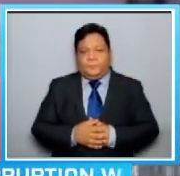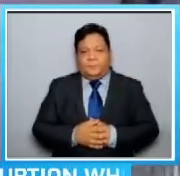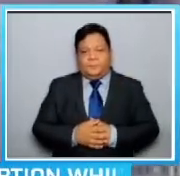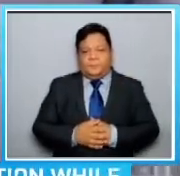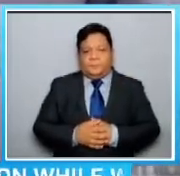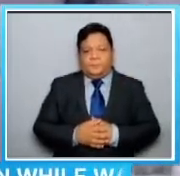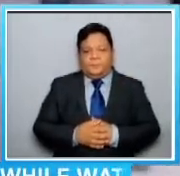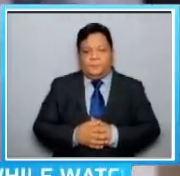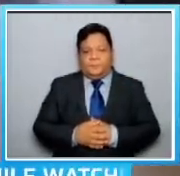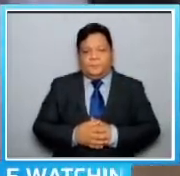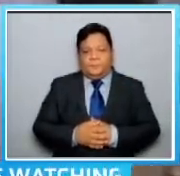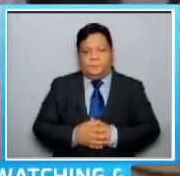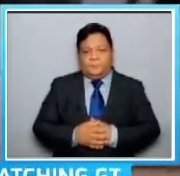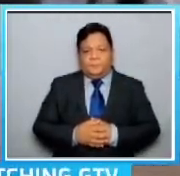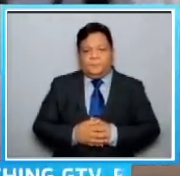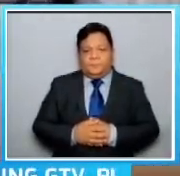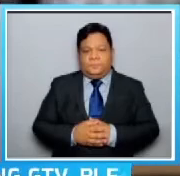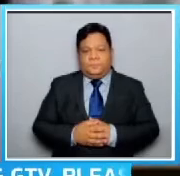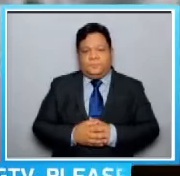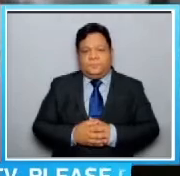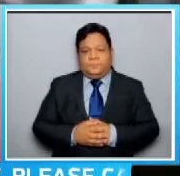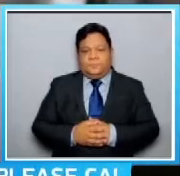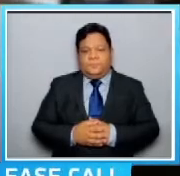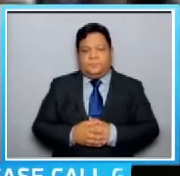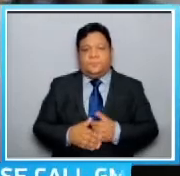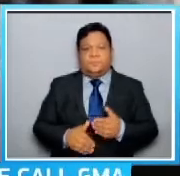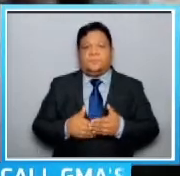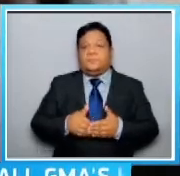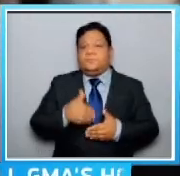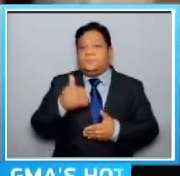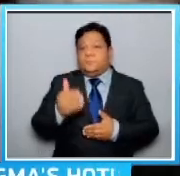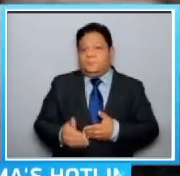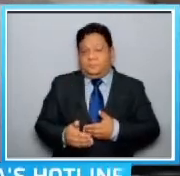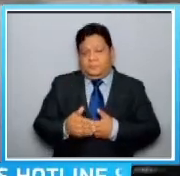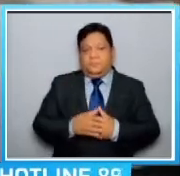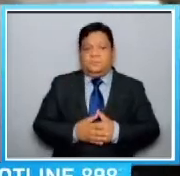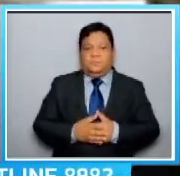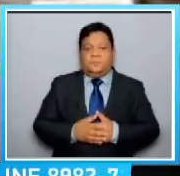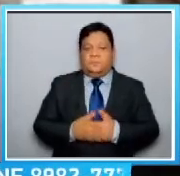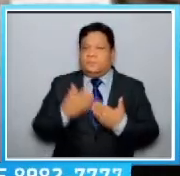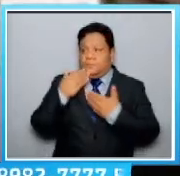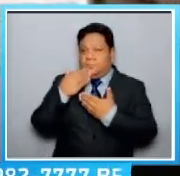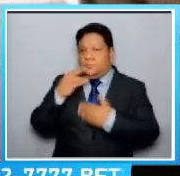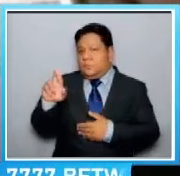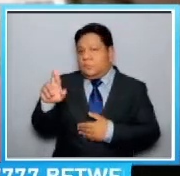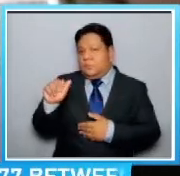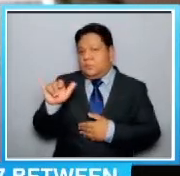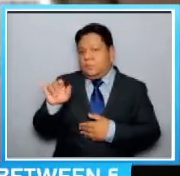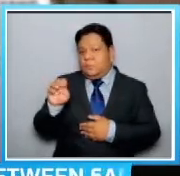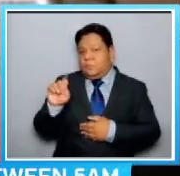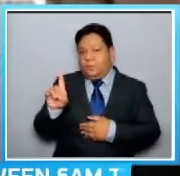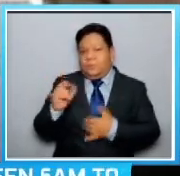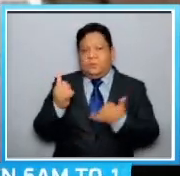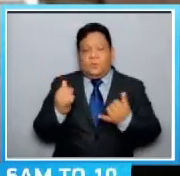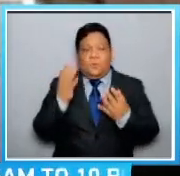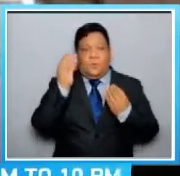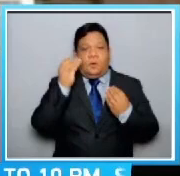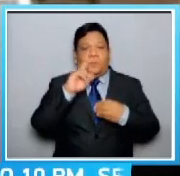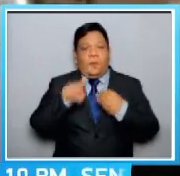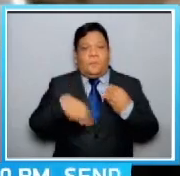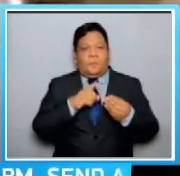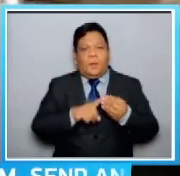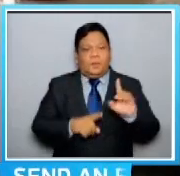Thank you, Sir Raymond. And to give us update on the dams and other river basins